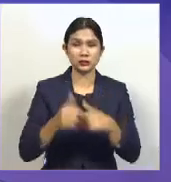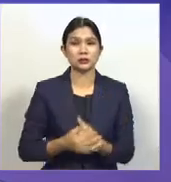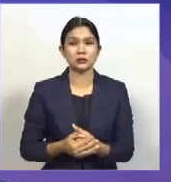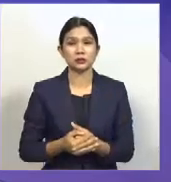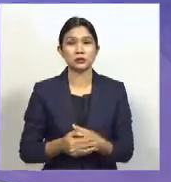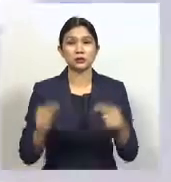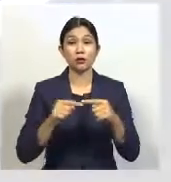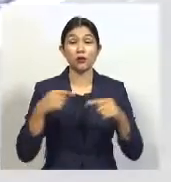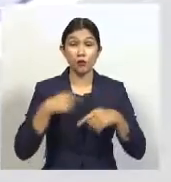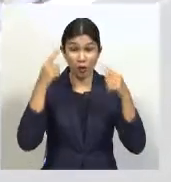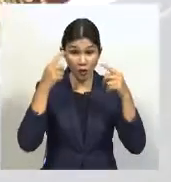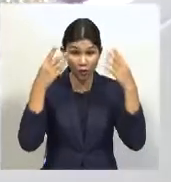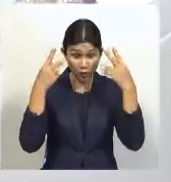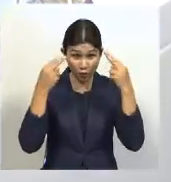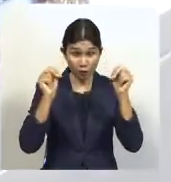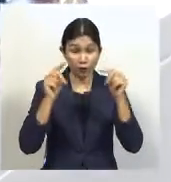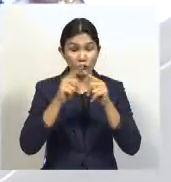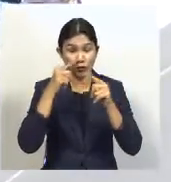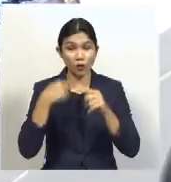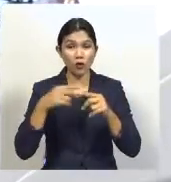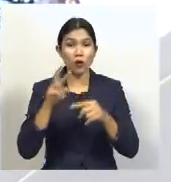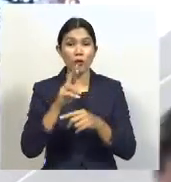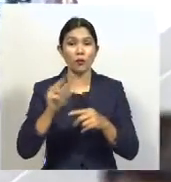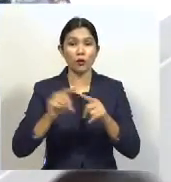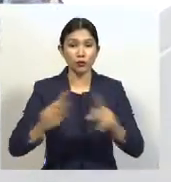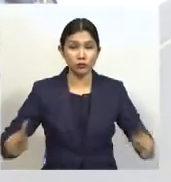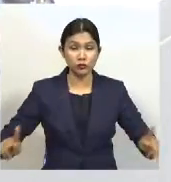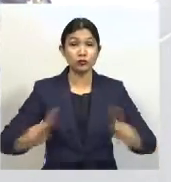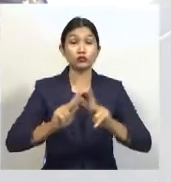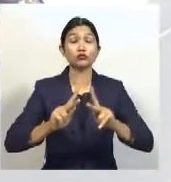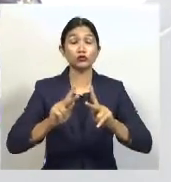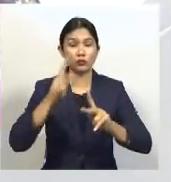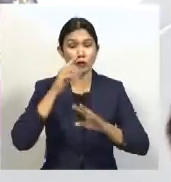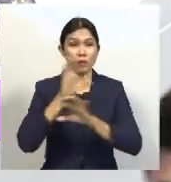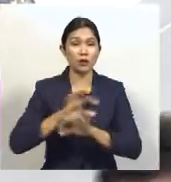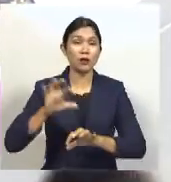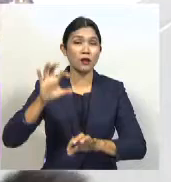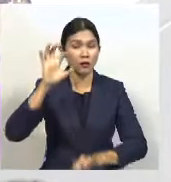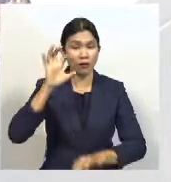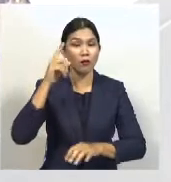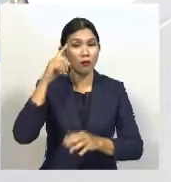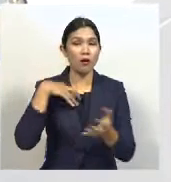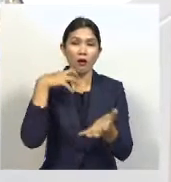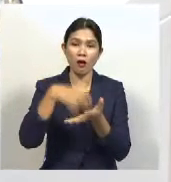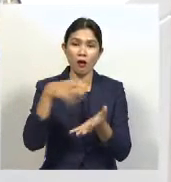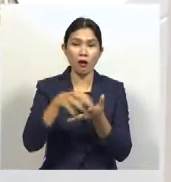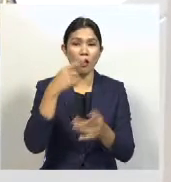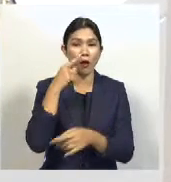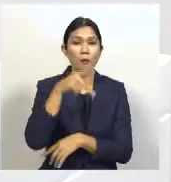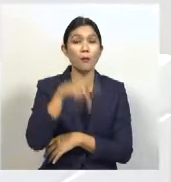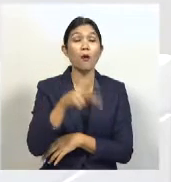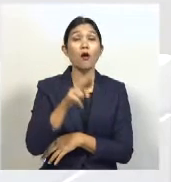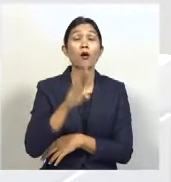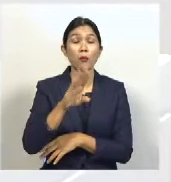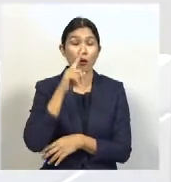โดยพลเอกประยุทธ์จันทร์โอชานายกรัฐมนตรีและรัฐมนตรีว่าการกระทรวงกลาโหมก็ได้ชี้แจงการร่างพระราชบัญญัติงบประมาณร